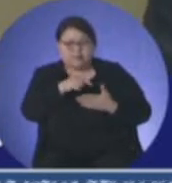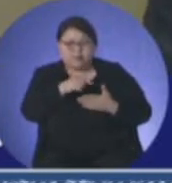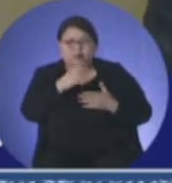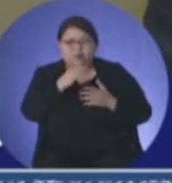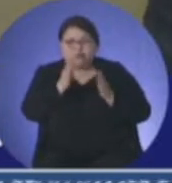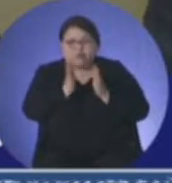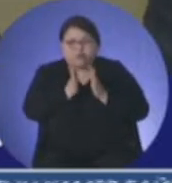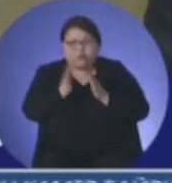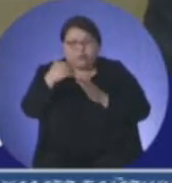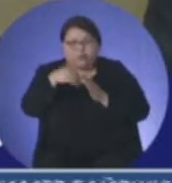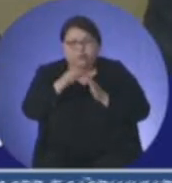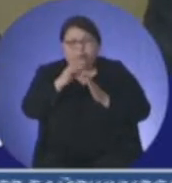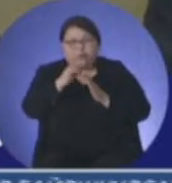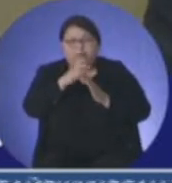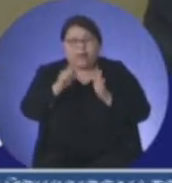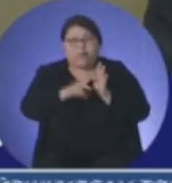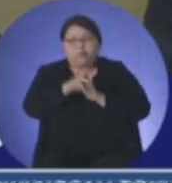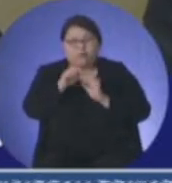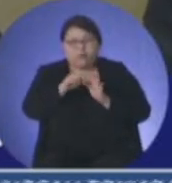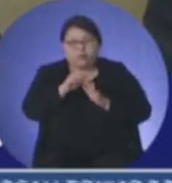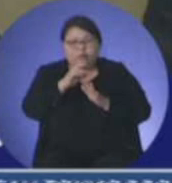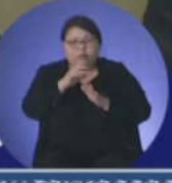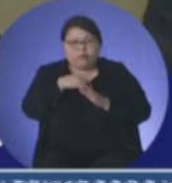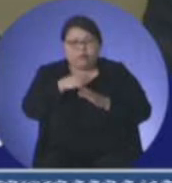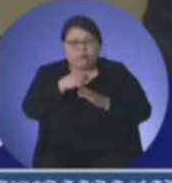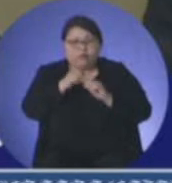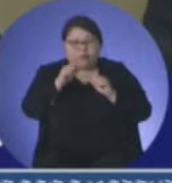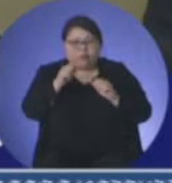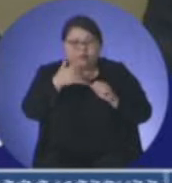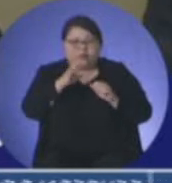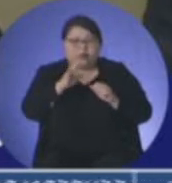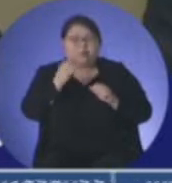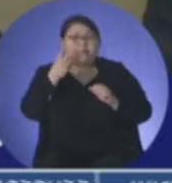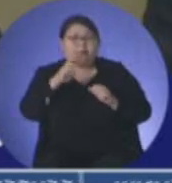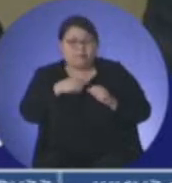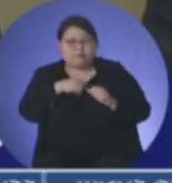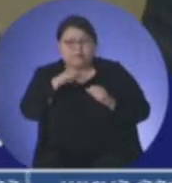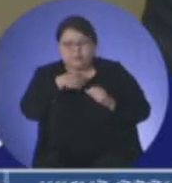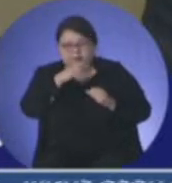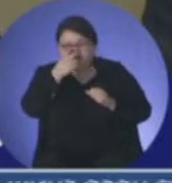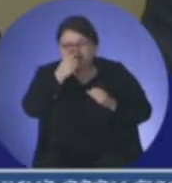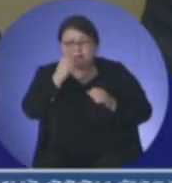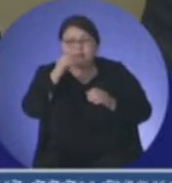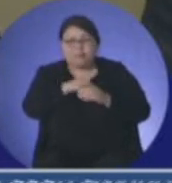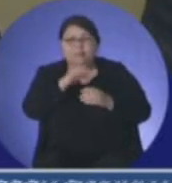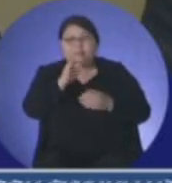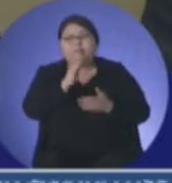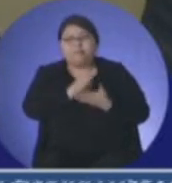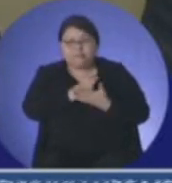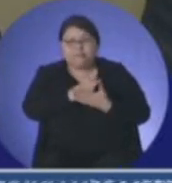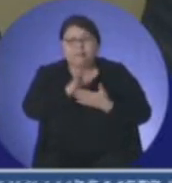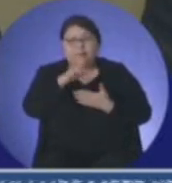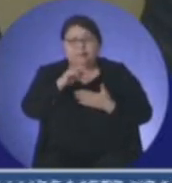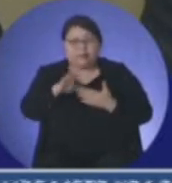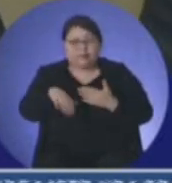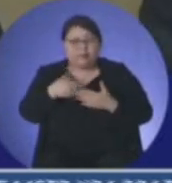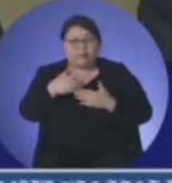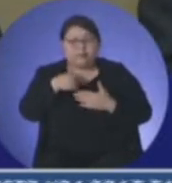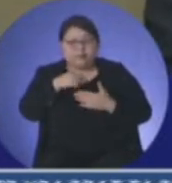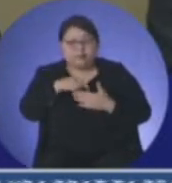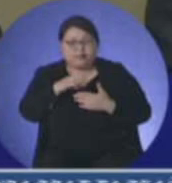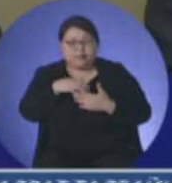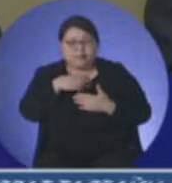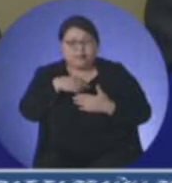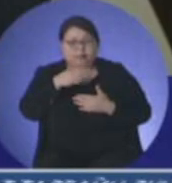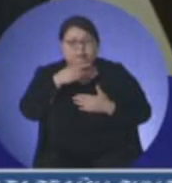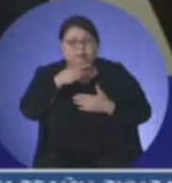нуглаа үүсээд балимдуулах юм асуудлууд бас гарч магадгүй. Энд дээр хяналт тавьж өгөөч. Тийм ээ. Энд дээр байн мэдээллээр